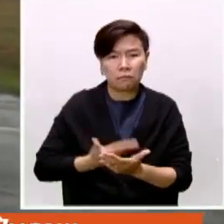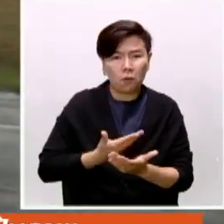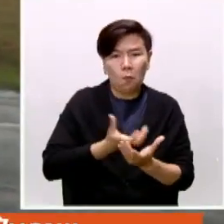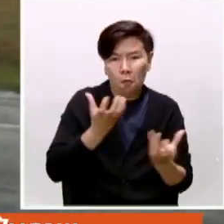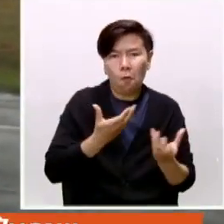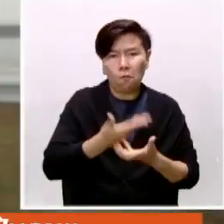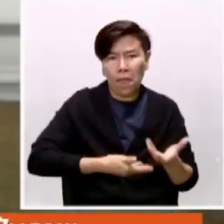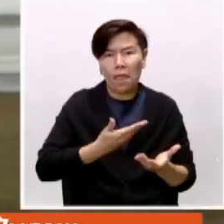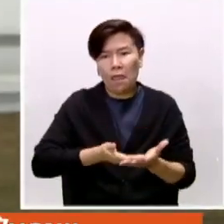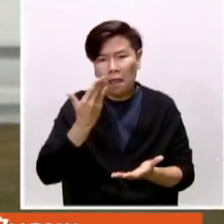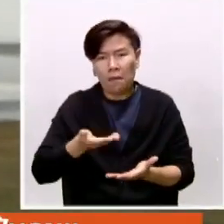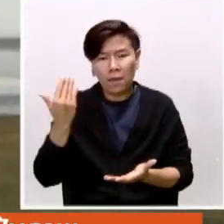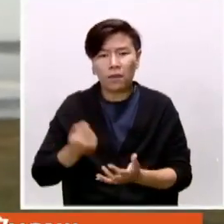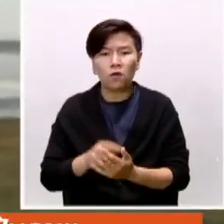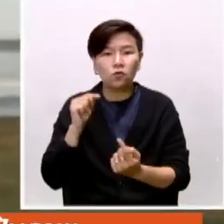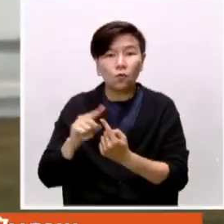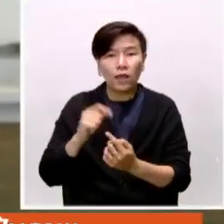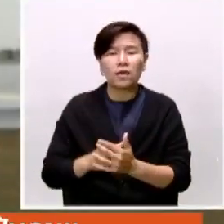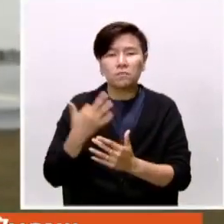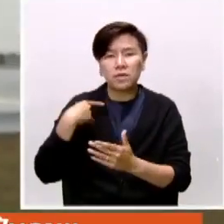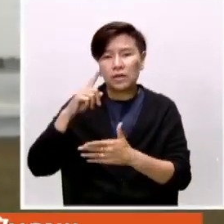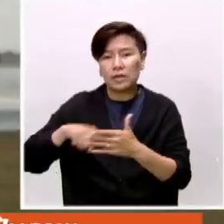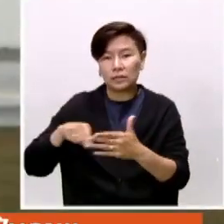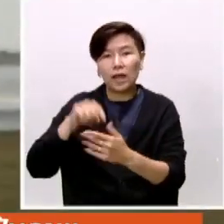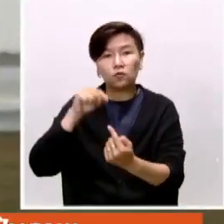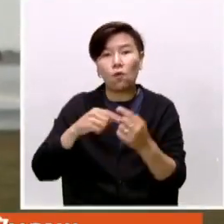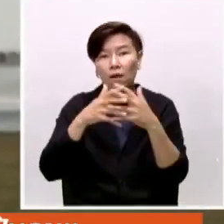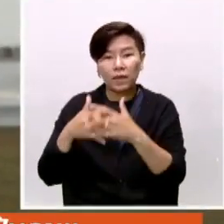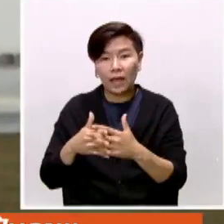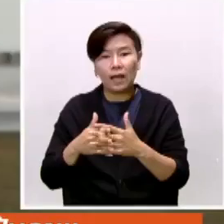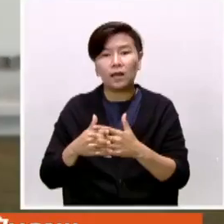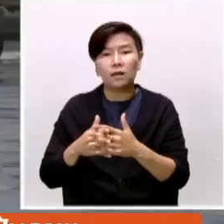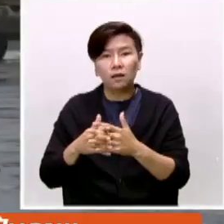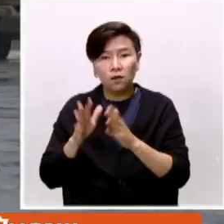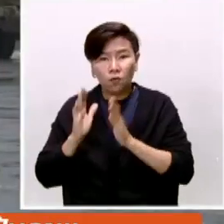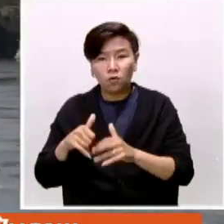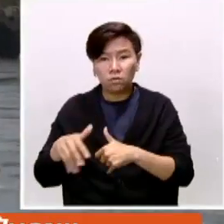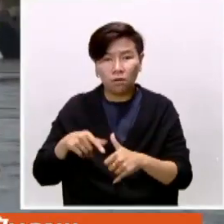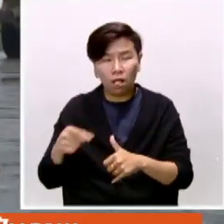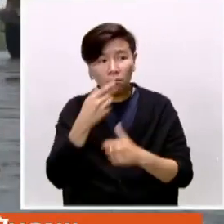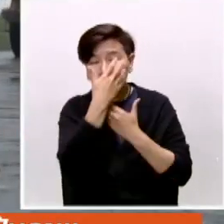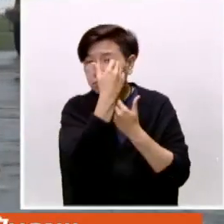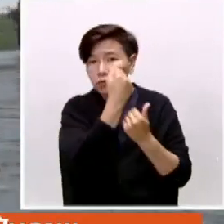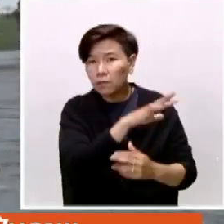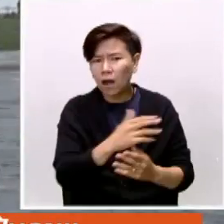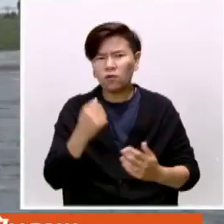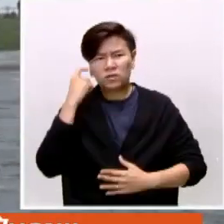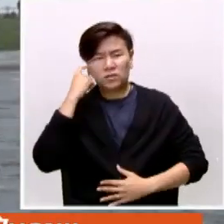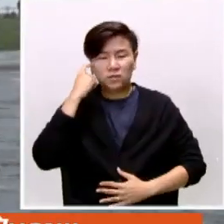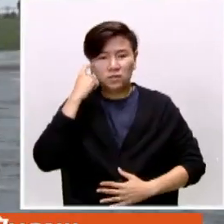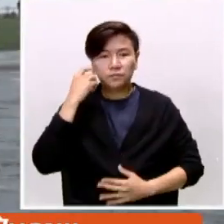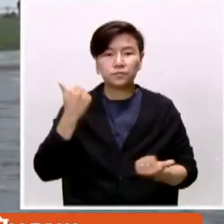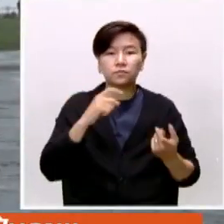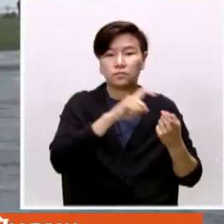อรวมไปถึงการเลือกตั้งรัฐสภากลางเทอมในสหรัฐด้วยก็อาจจะดึงความสนใจของชาวอเมริกันไปจากปัญหายูเครนได้นะคะส่วนความเคลื่อนไหว